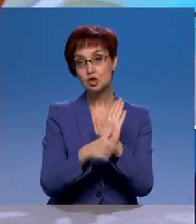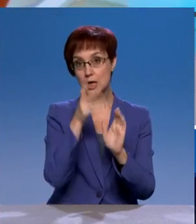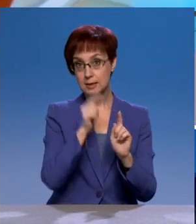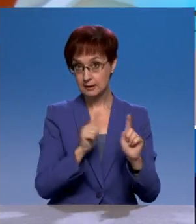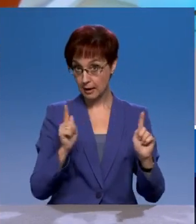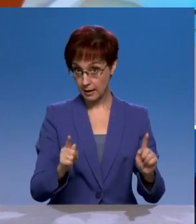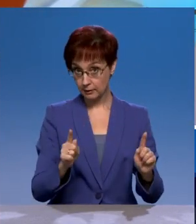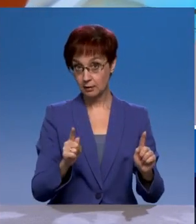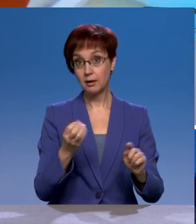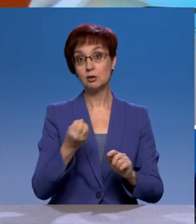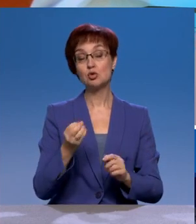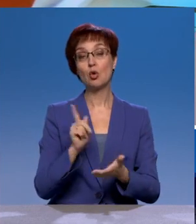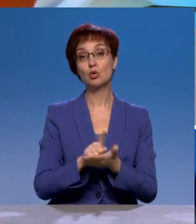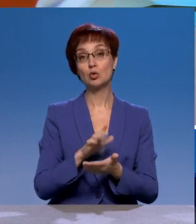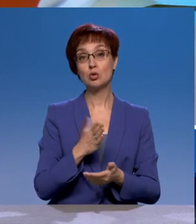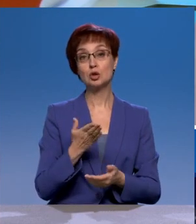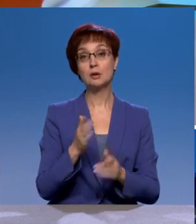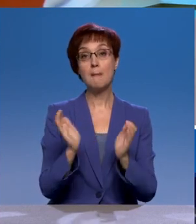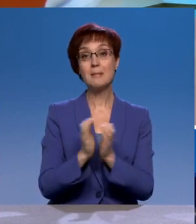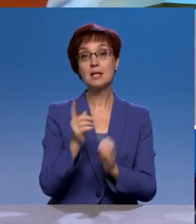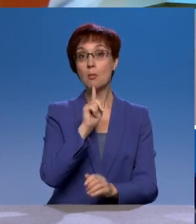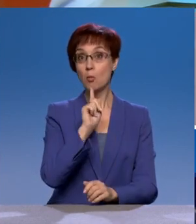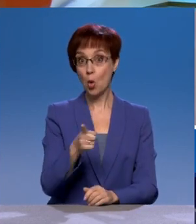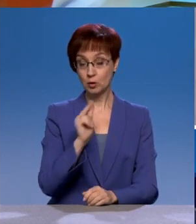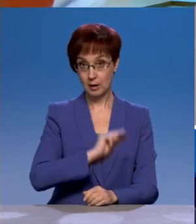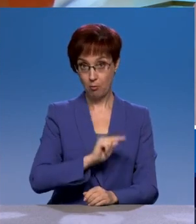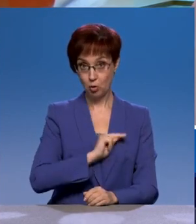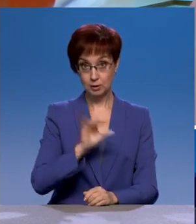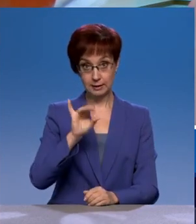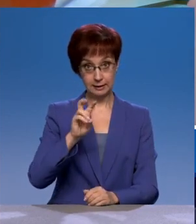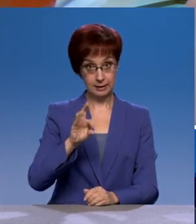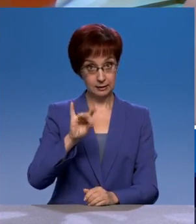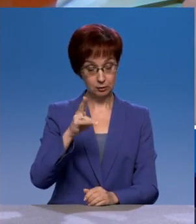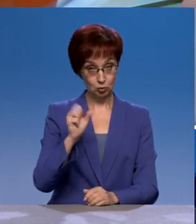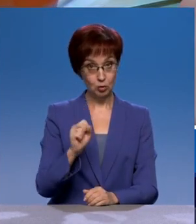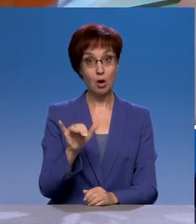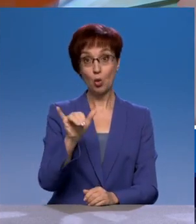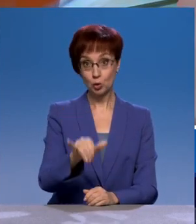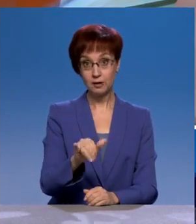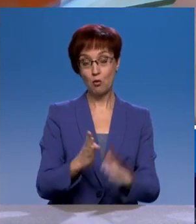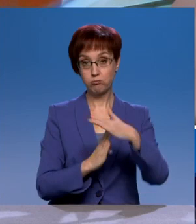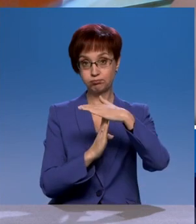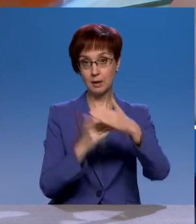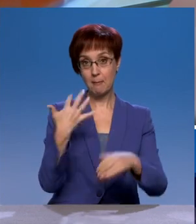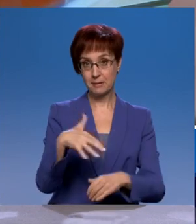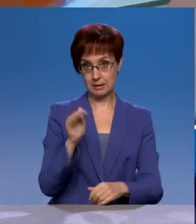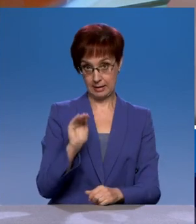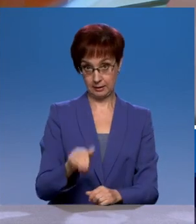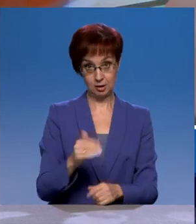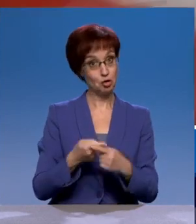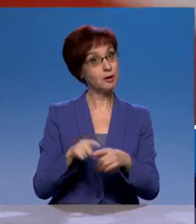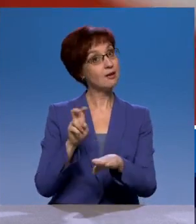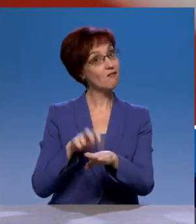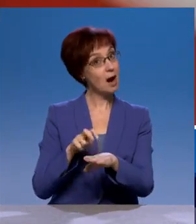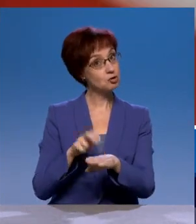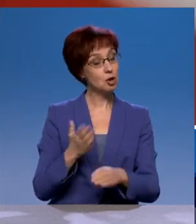но это предмет отдельного обсуждения, который должен получать 50 тысяч. Оклад. Точка. Это у врача. У медсестры оклад 2 МРОТ